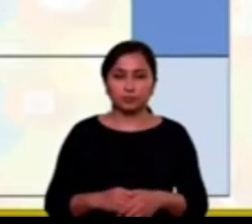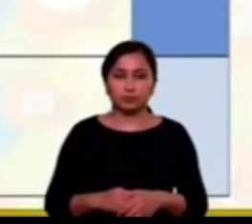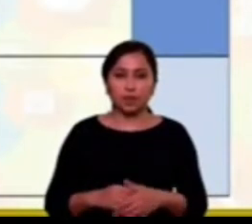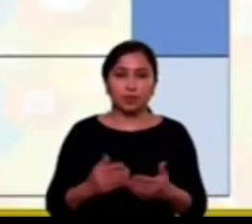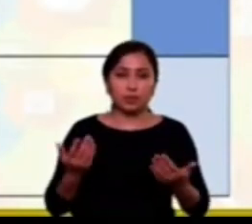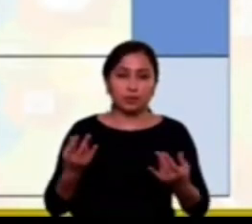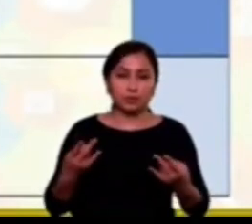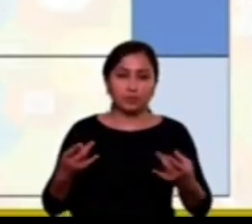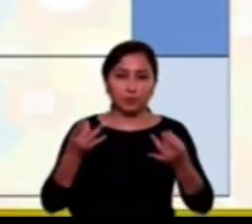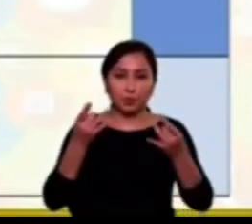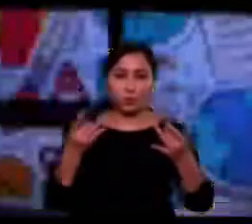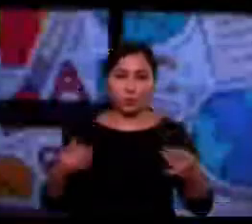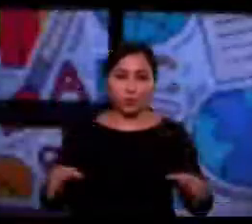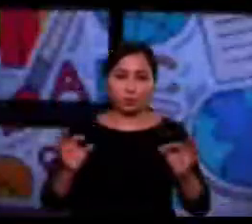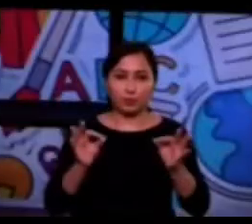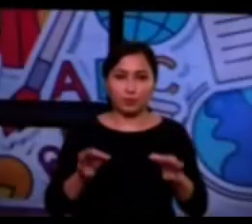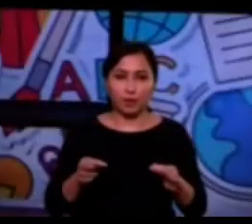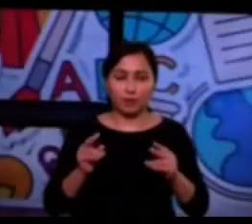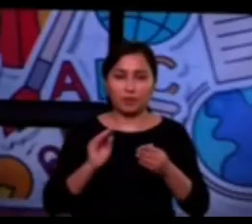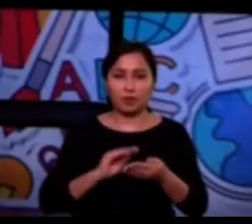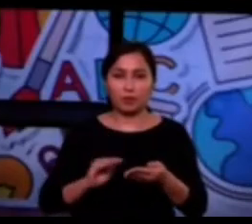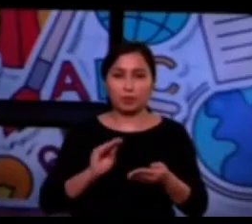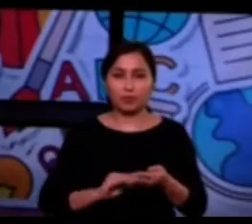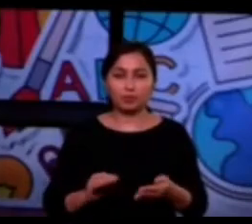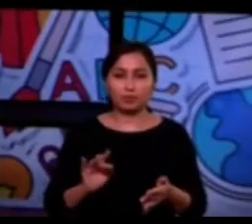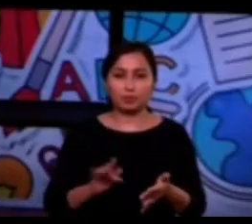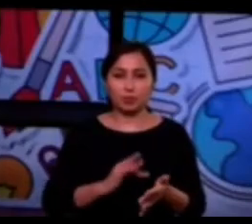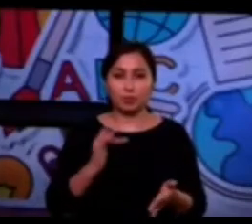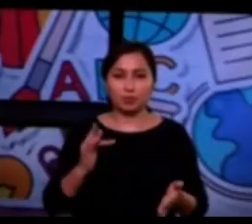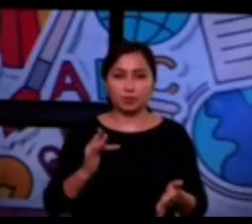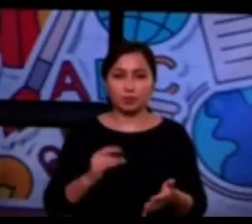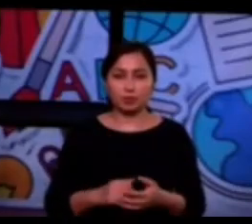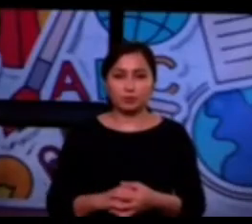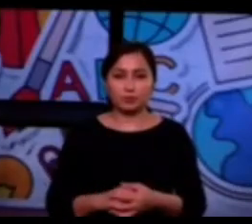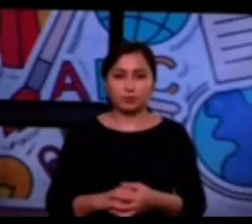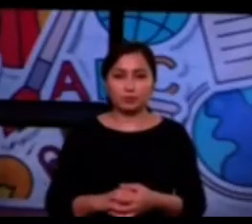Ничего сложного, правильно? Пропишем в прописи.